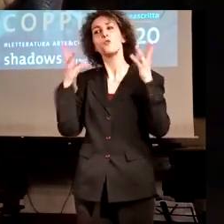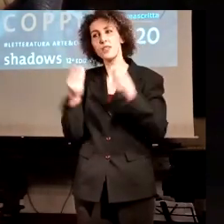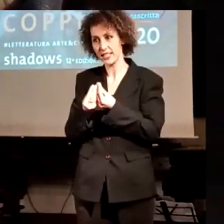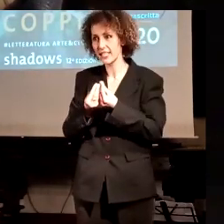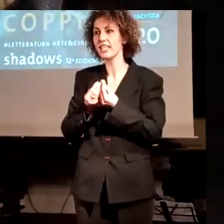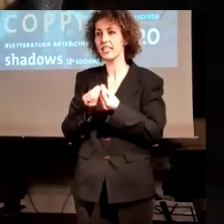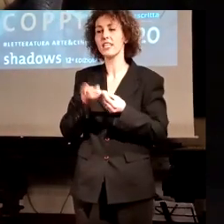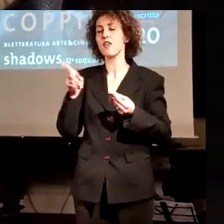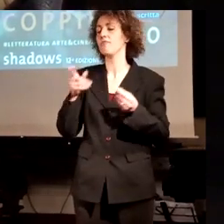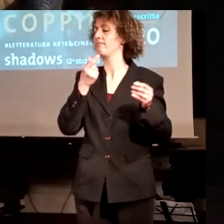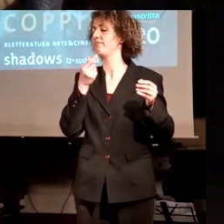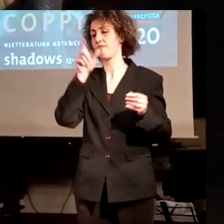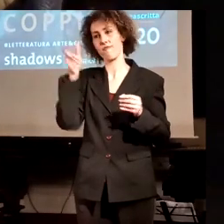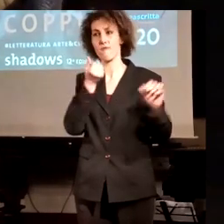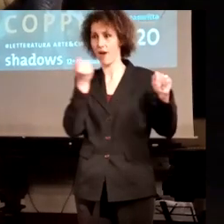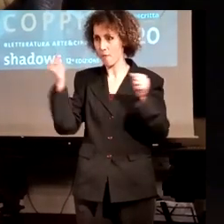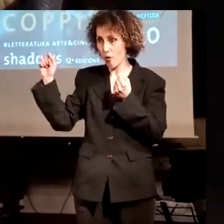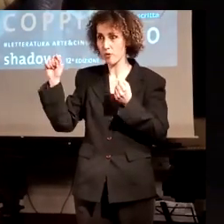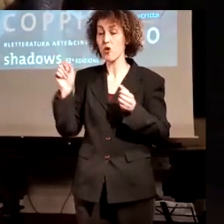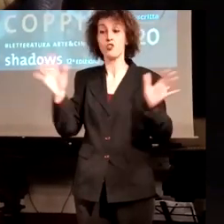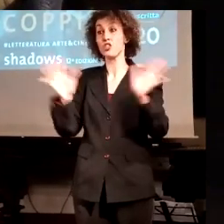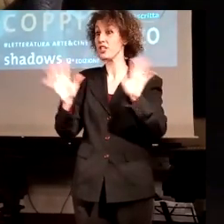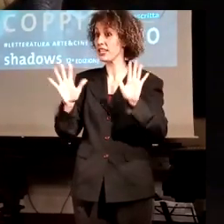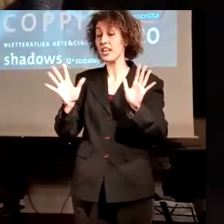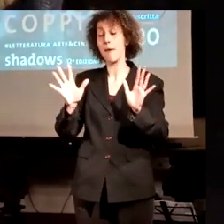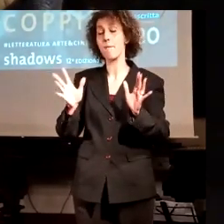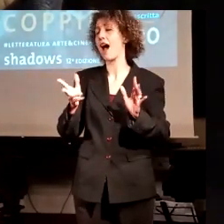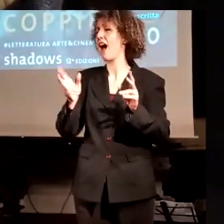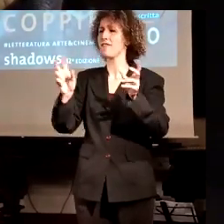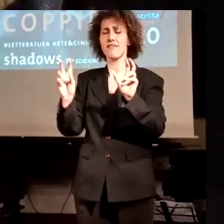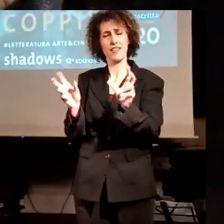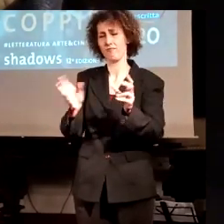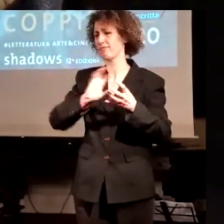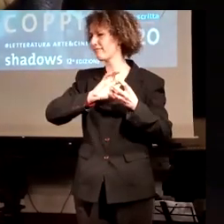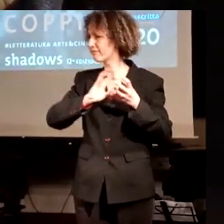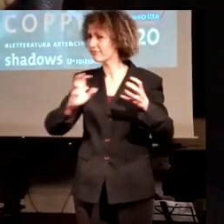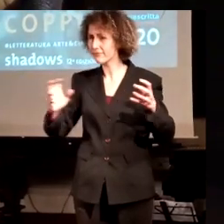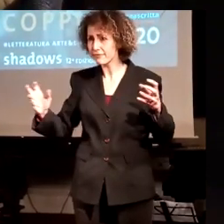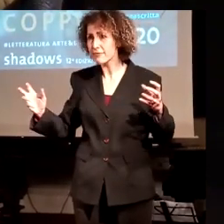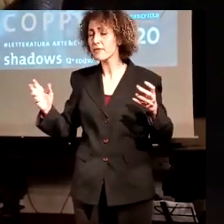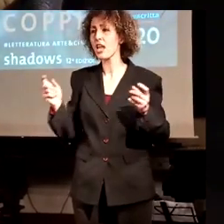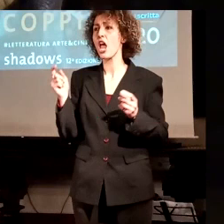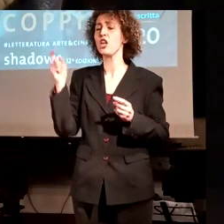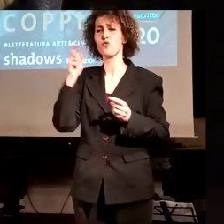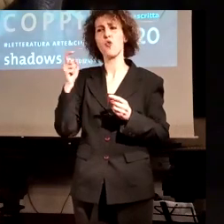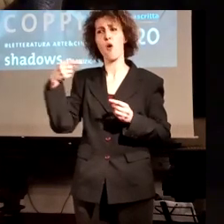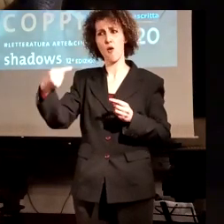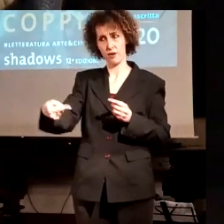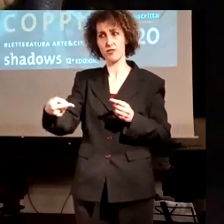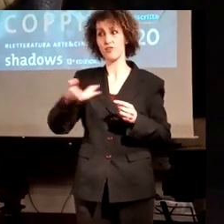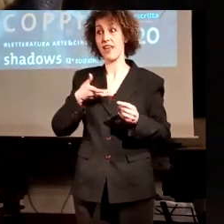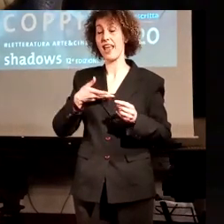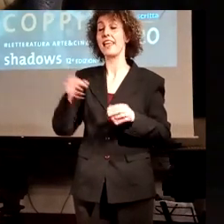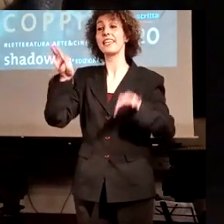della nostra città ed italia tanto cinema tante serie e in questi giorni tra l'altro avremo l'occasione di applaudirlo al teatro